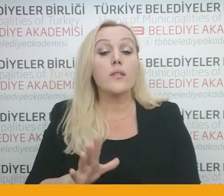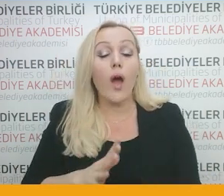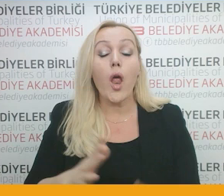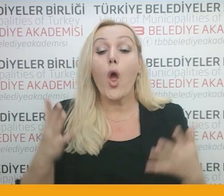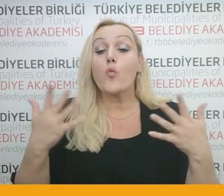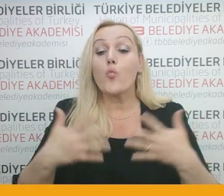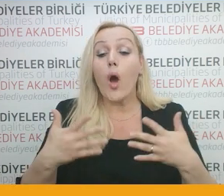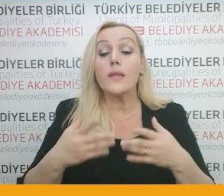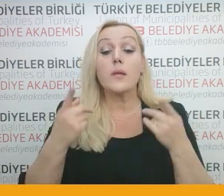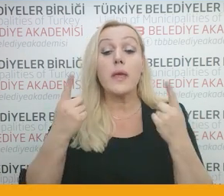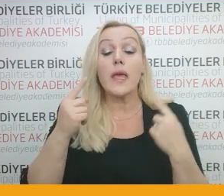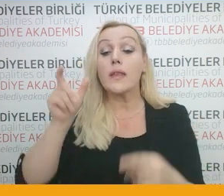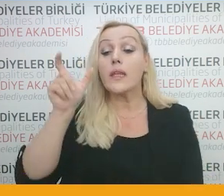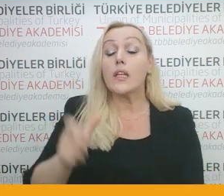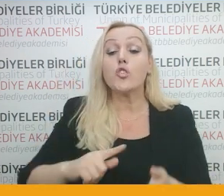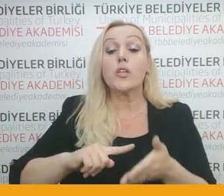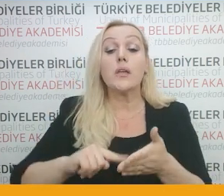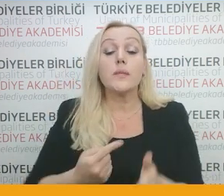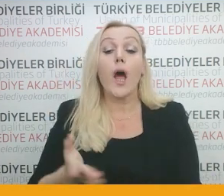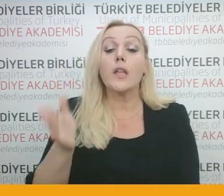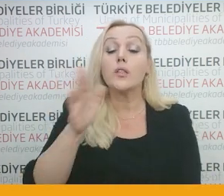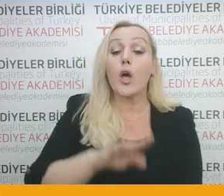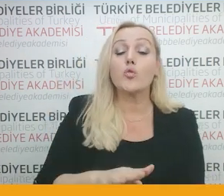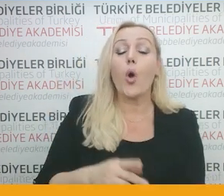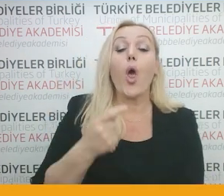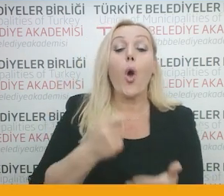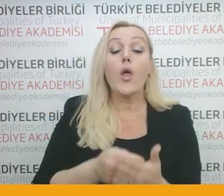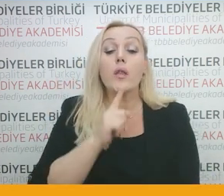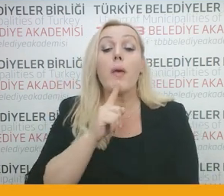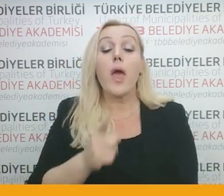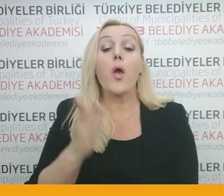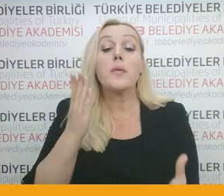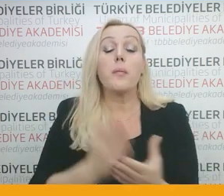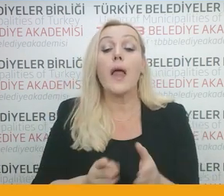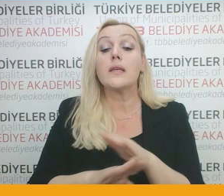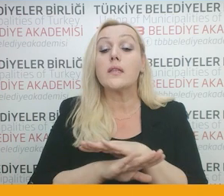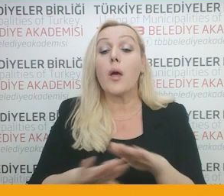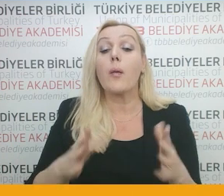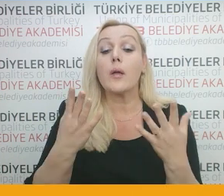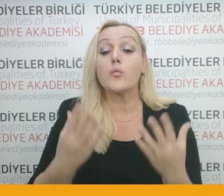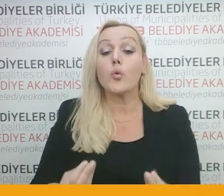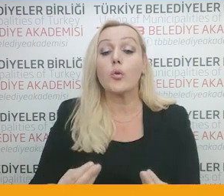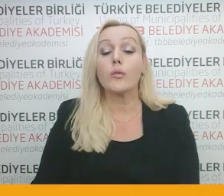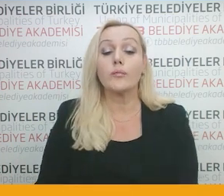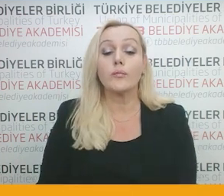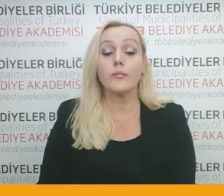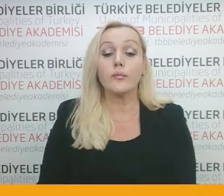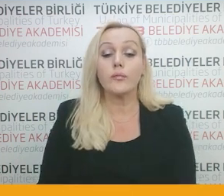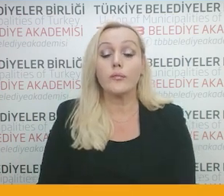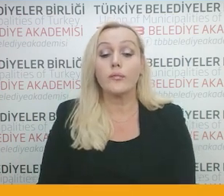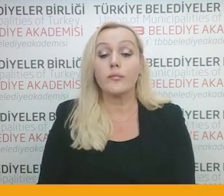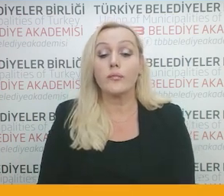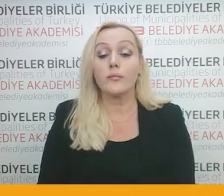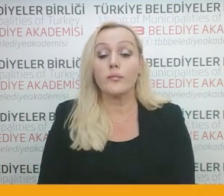muhasebe yetkilisi imzası attıktan sonra bu ödeme emri belgesi tamamlanmış oluyor arkadaşlar.